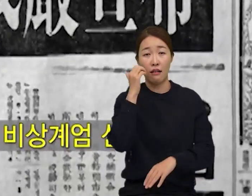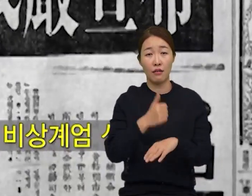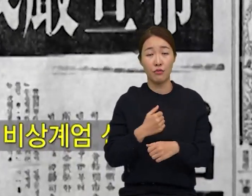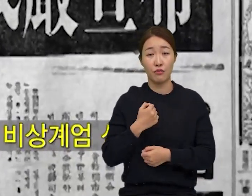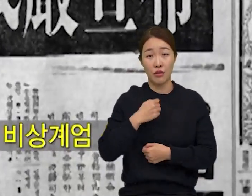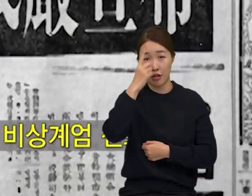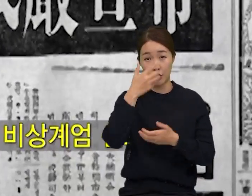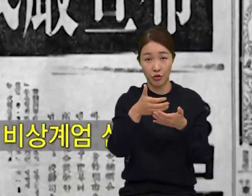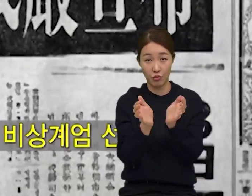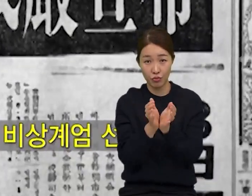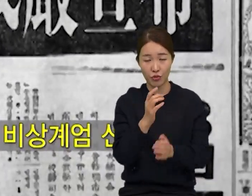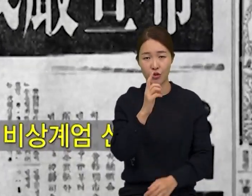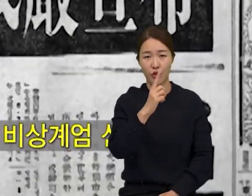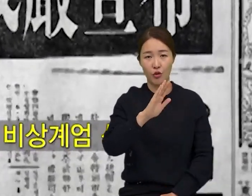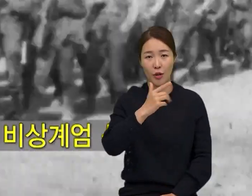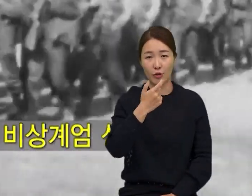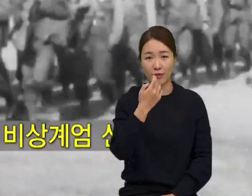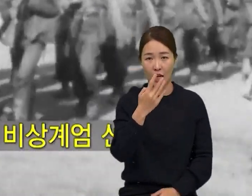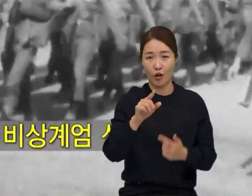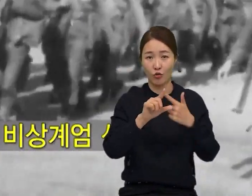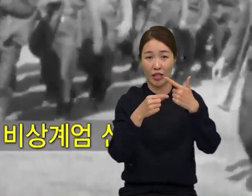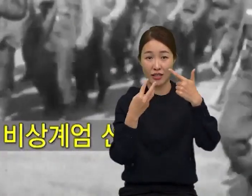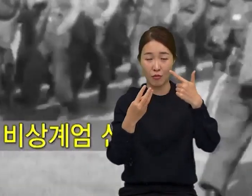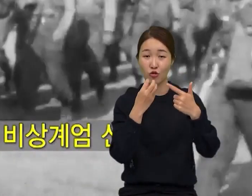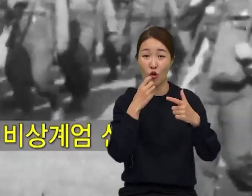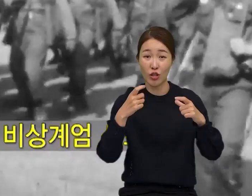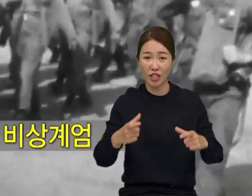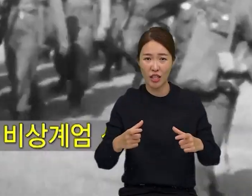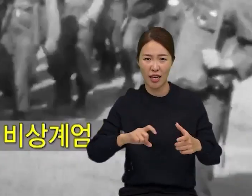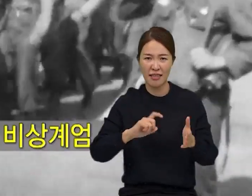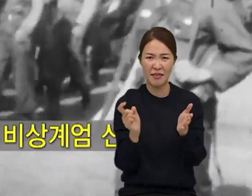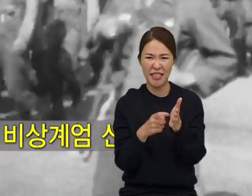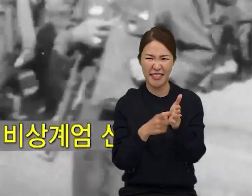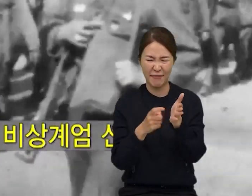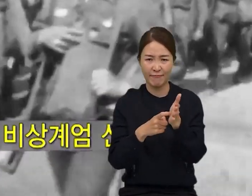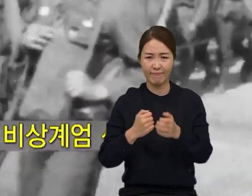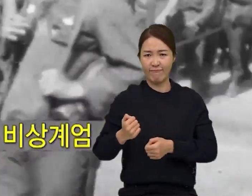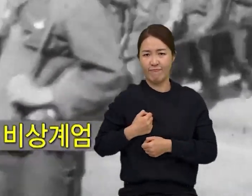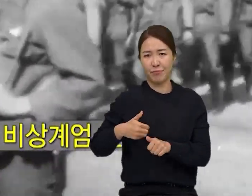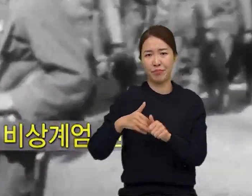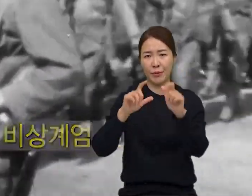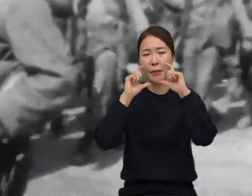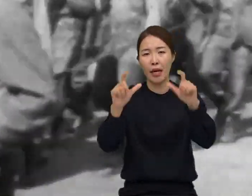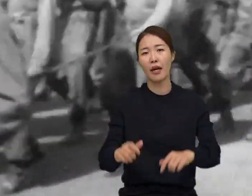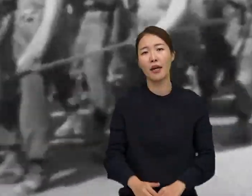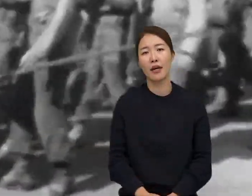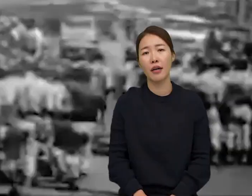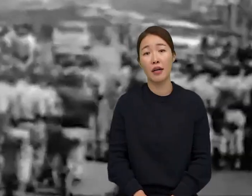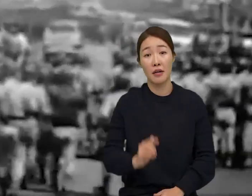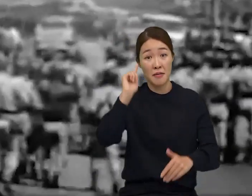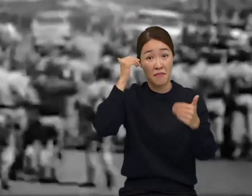결국 군사정부는 1964년 6월 3일 서울 지역에 비상계엄을 선포했다.